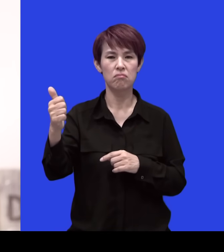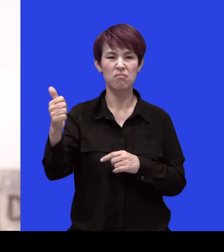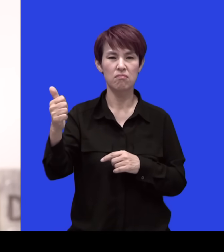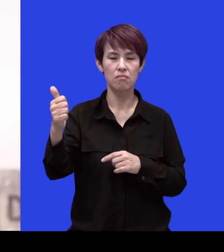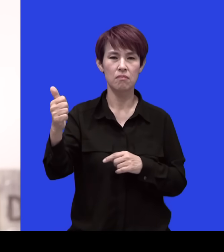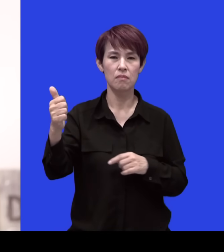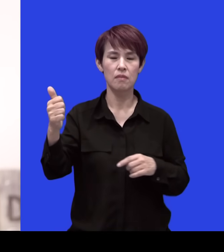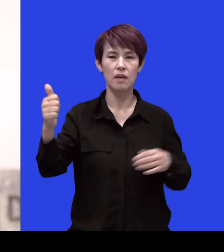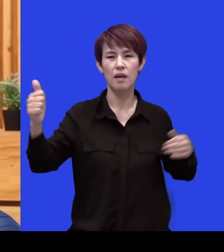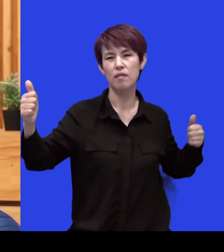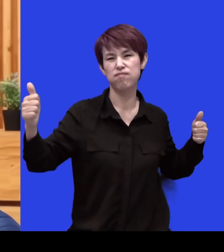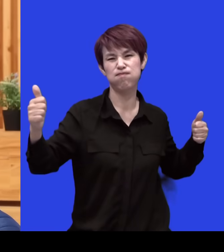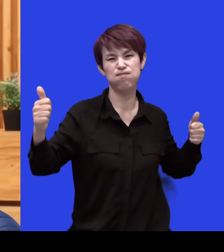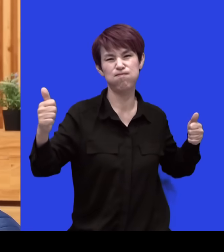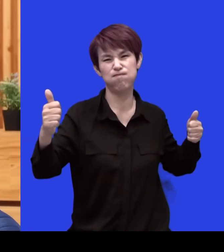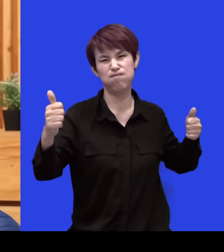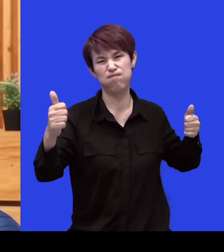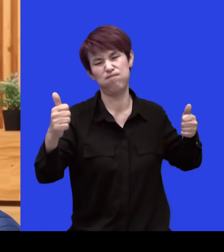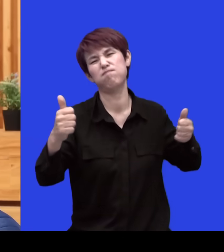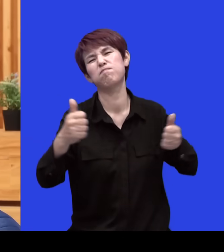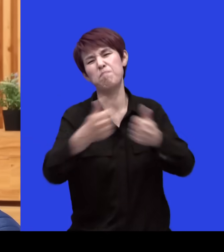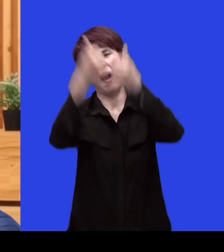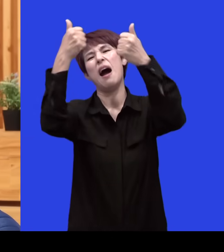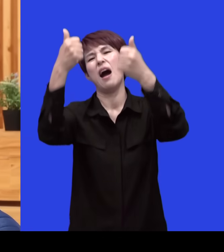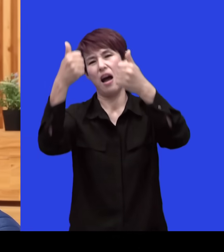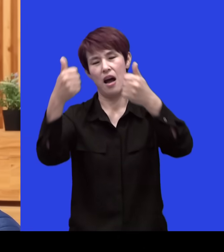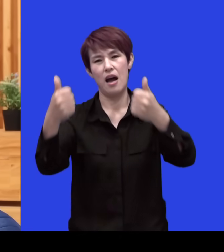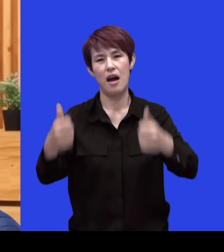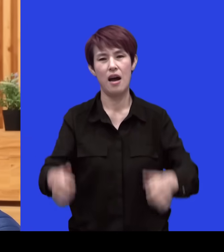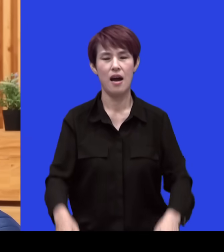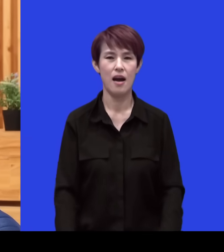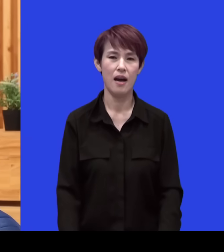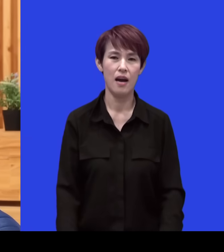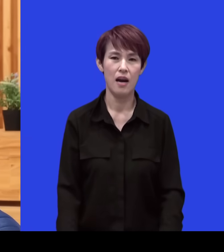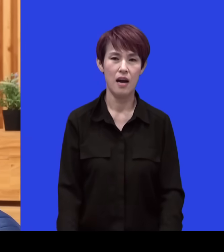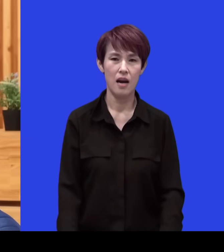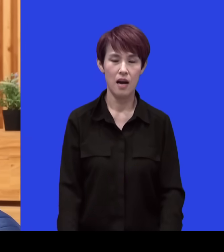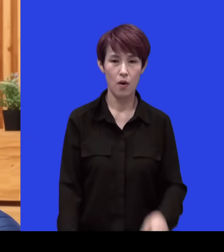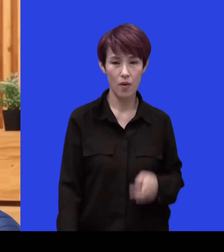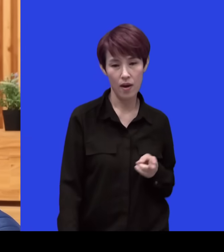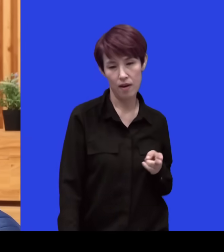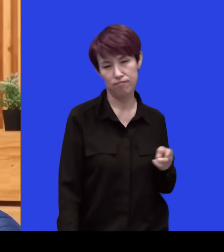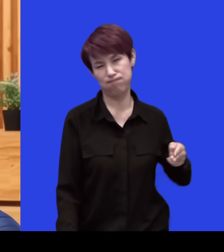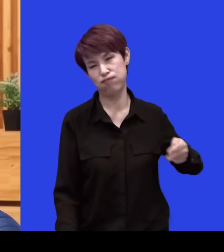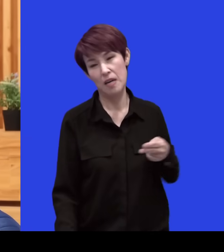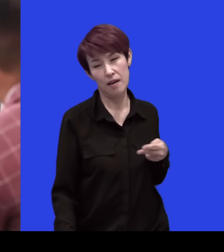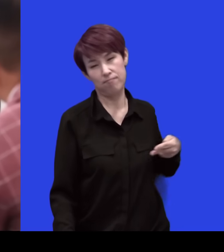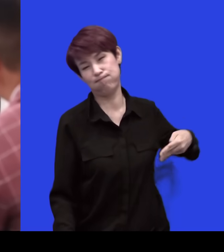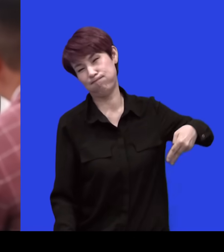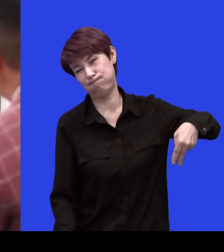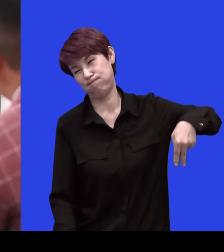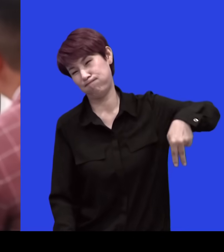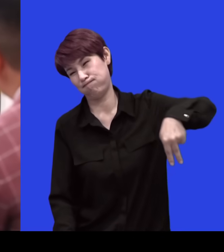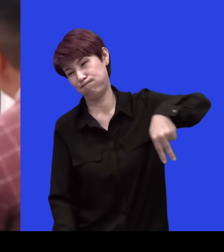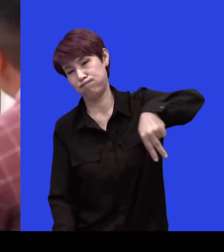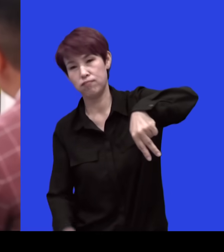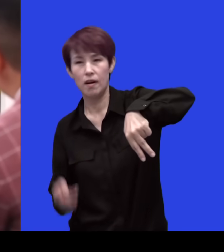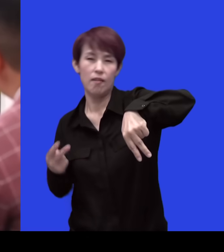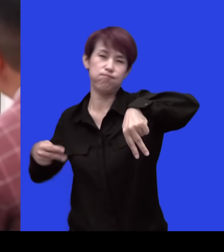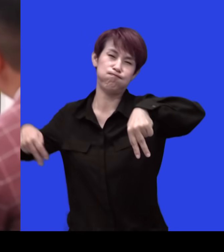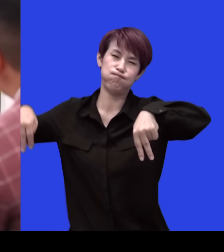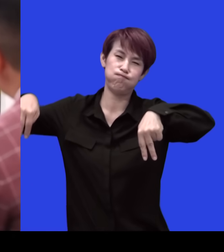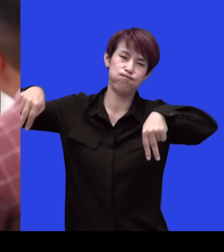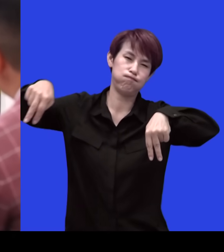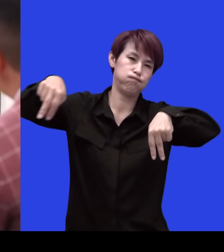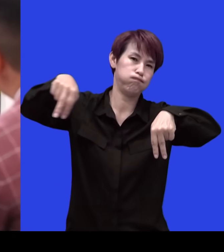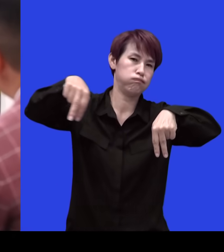그래요. 결국 그쵸. 충돌이 정면으로. 정면을. 어머. 아, 이 코너를 돌다 보면 네. 또 가속도가 붙잖아요. 그렇죠. 가속도로 붙죠. 예.